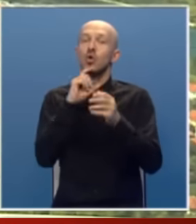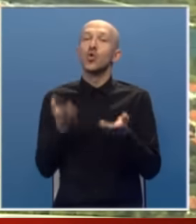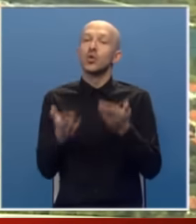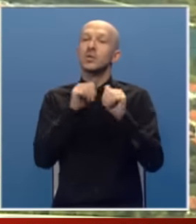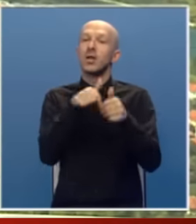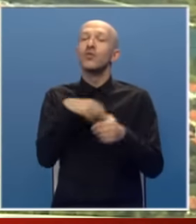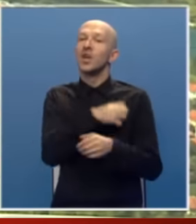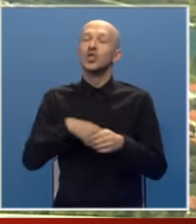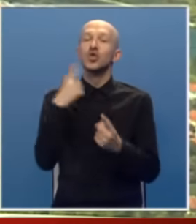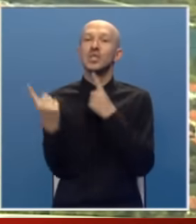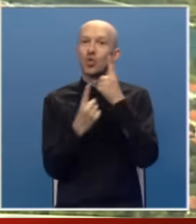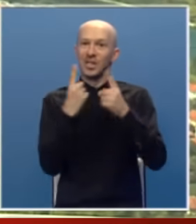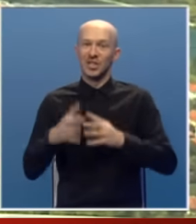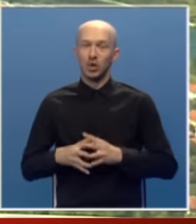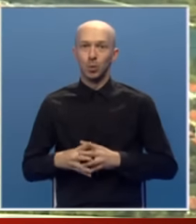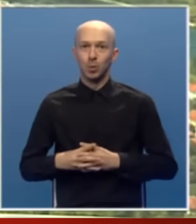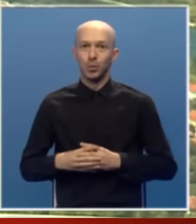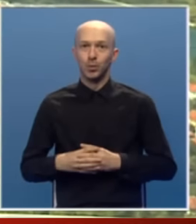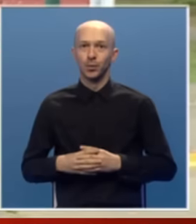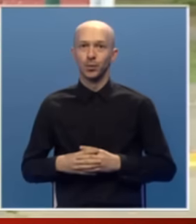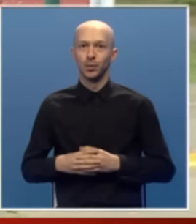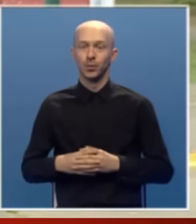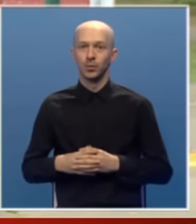sprati ovu tragičnu situaciju.